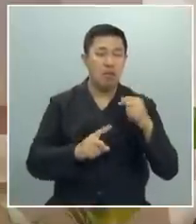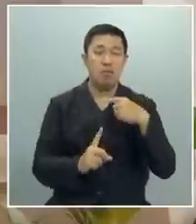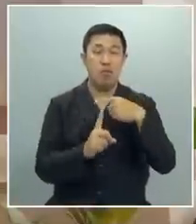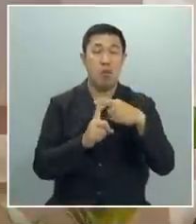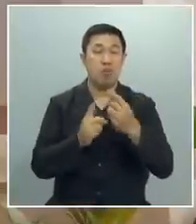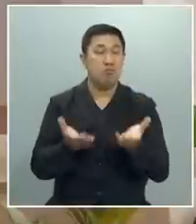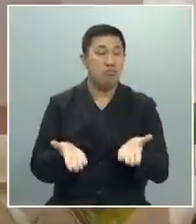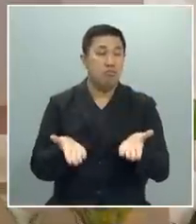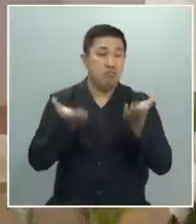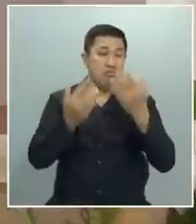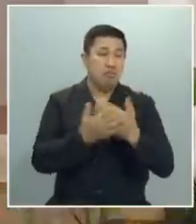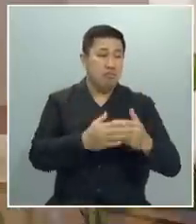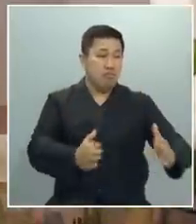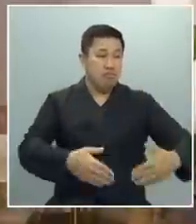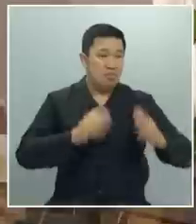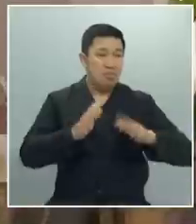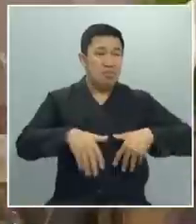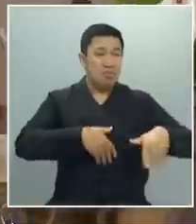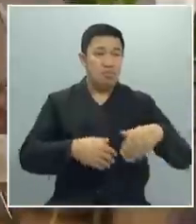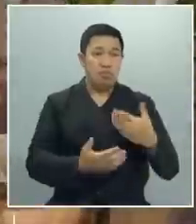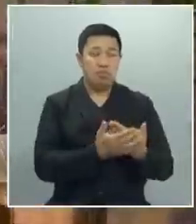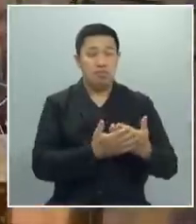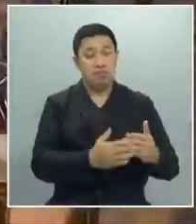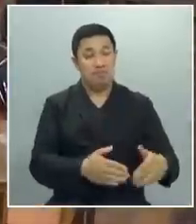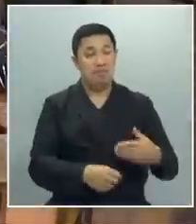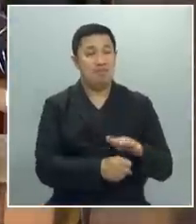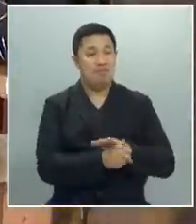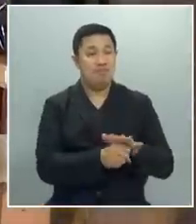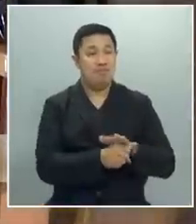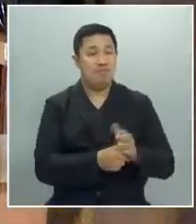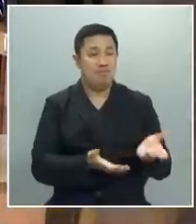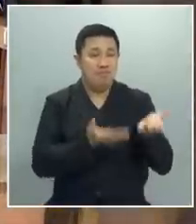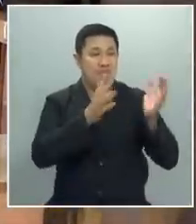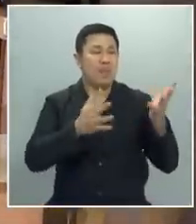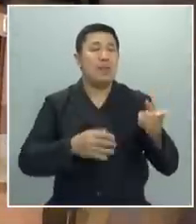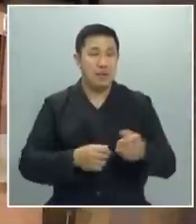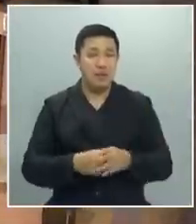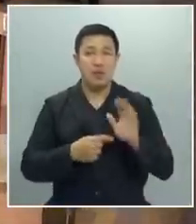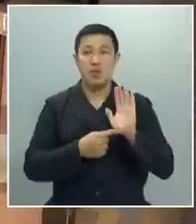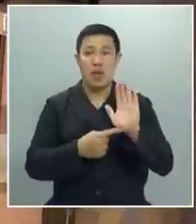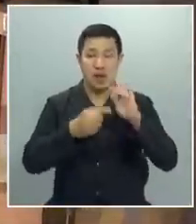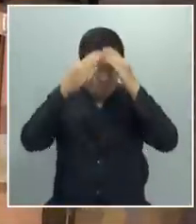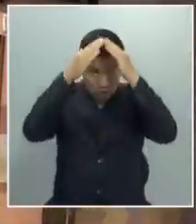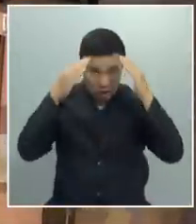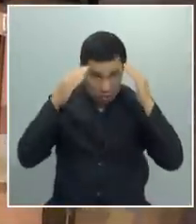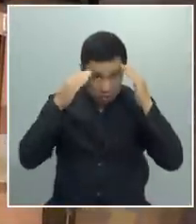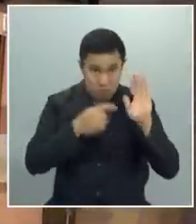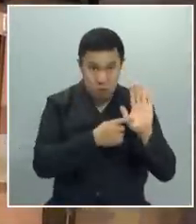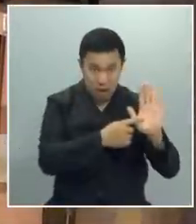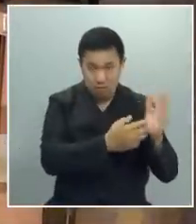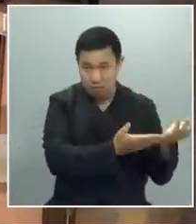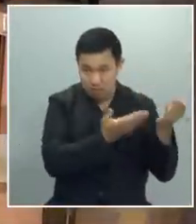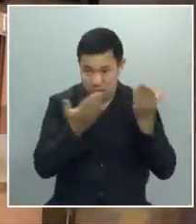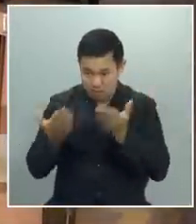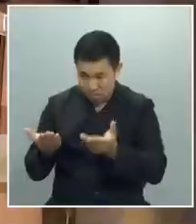ขณะที่รายได้ประชาชนส่วนใหญ่ไม่ได้เพิ่มขึ้นเท่าไหร่แล้วก็ยกโมเดลของเวียดนามเอามาเปรียบเทียบกับประเทศไทยอันนี้สภา